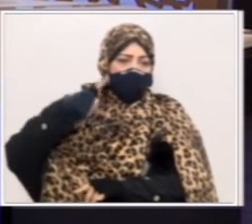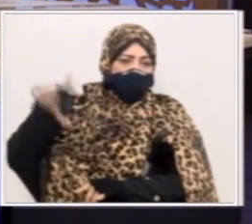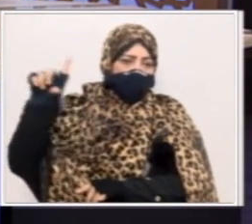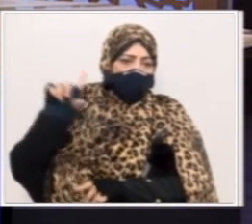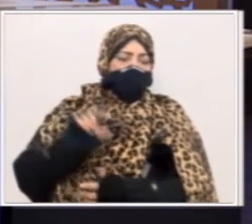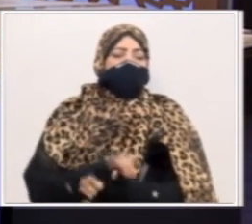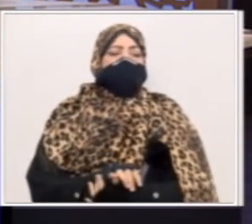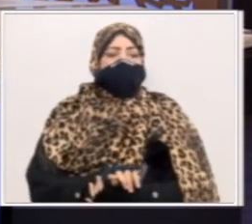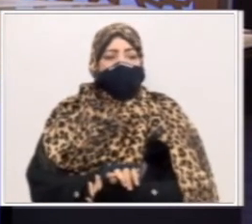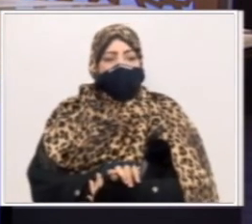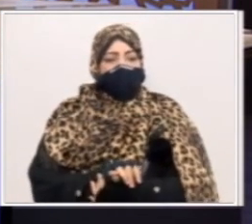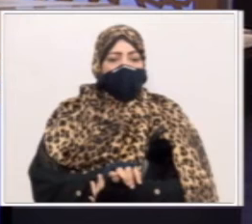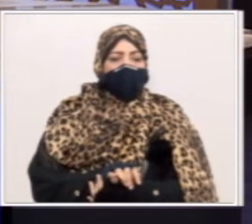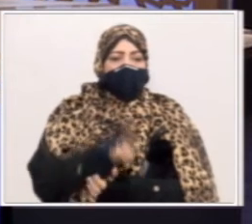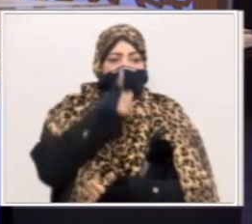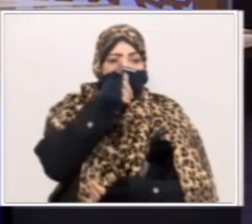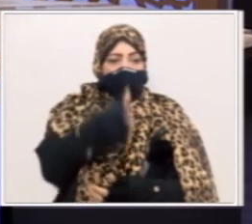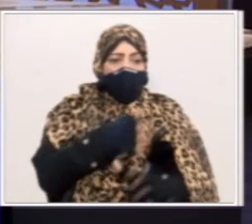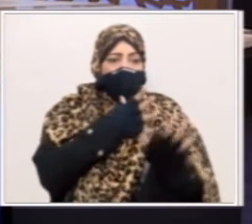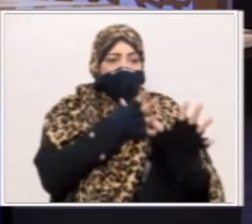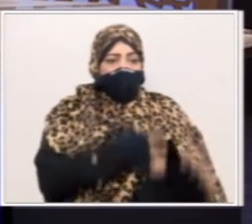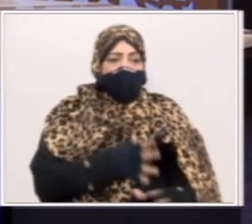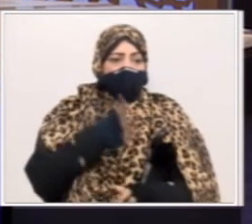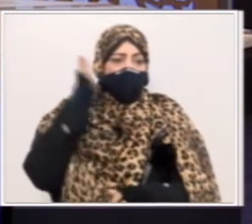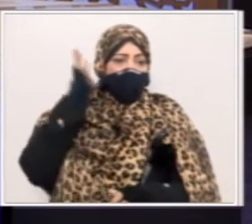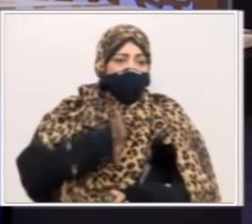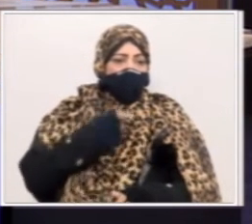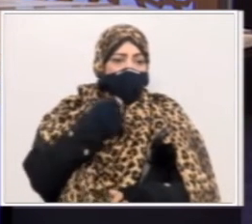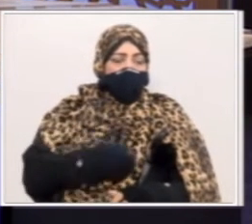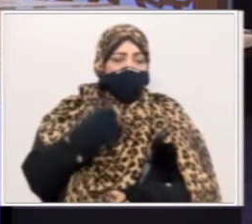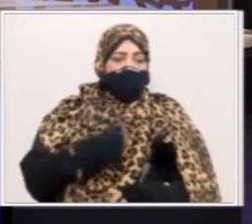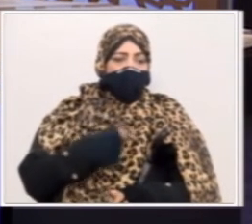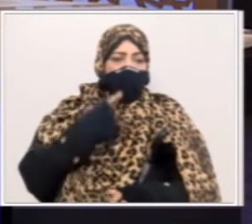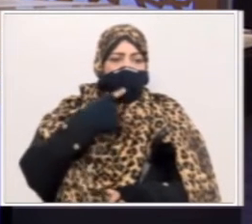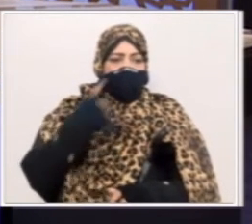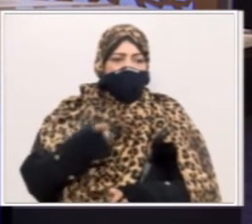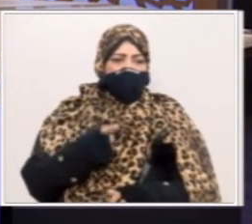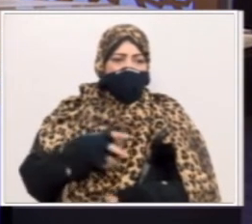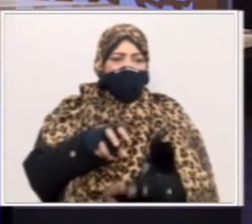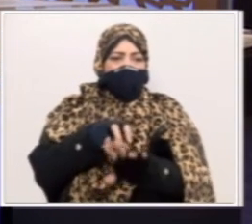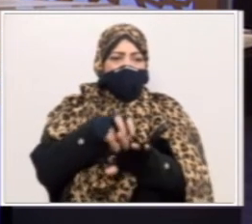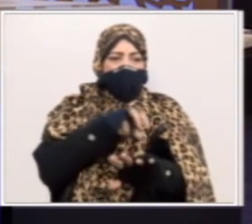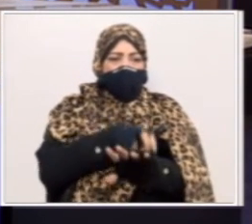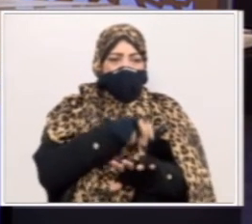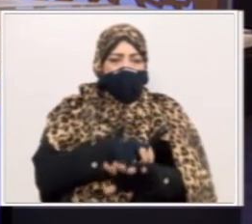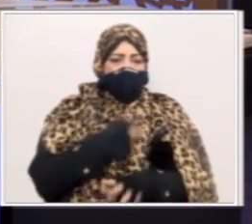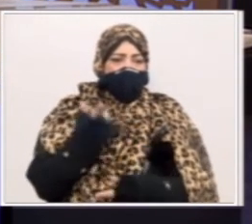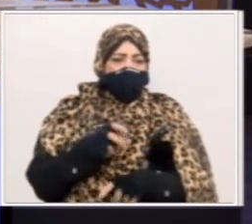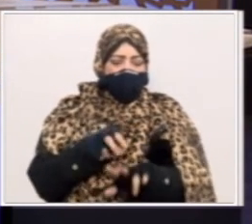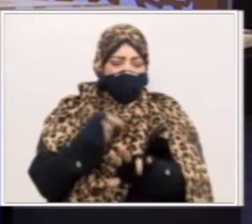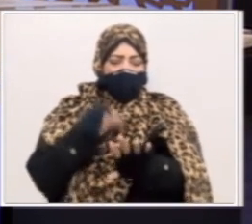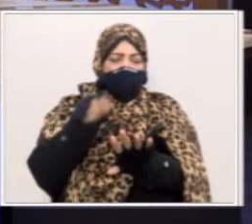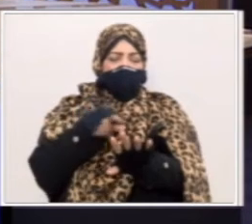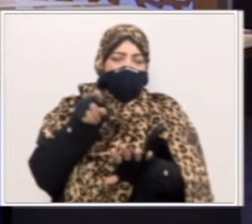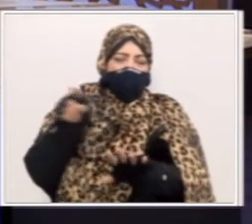والمحجوم، فالحاجم ما ذنبه في الفطر؟ قالوا لأنه كان يحتجم، الحاجم الذي